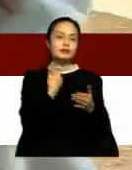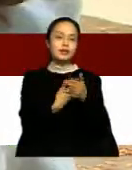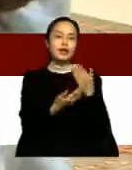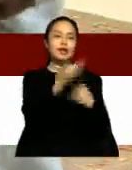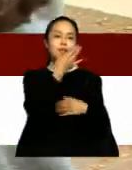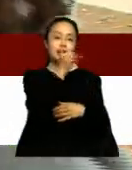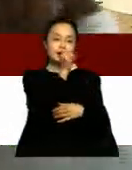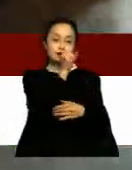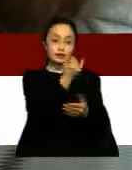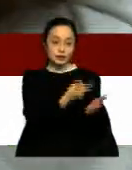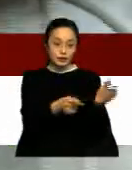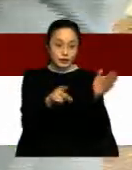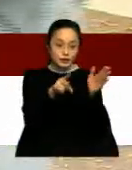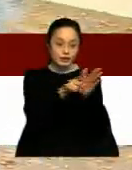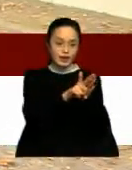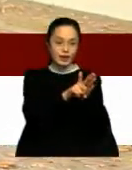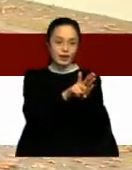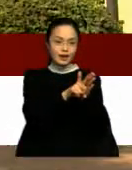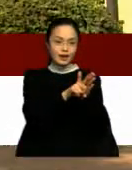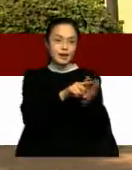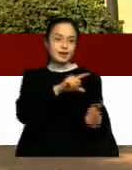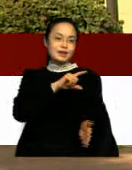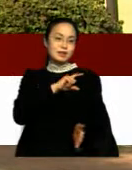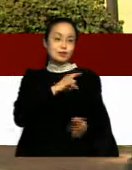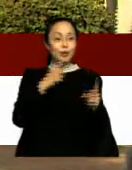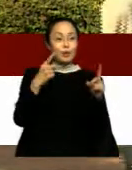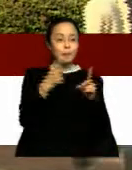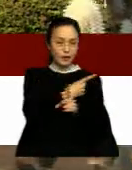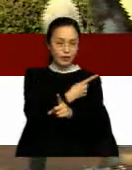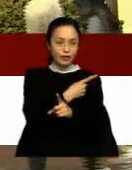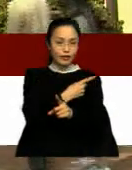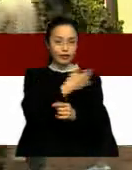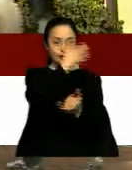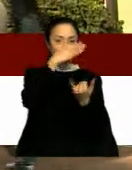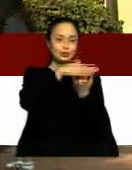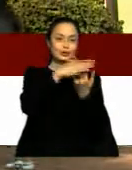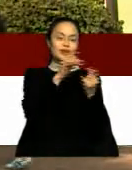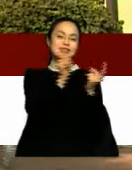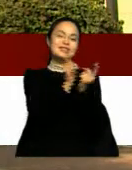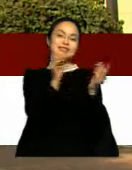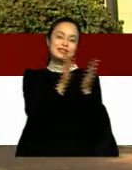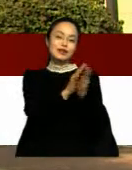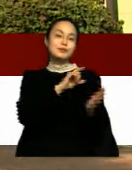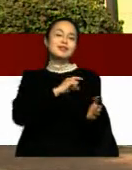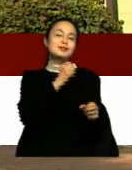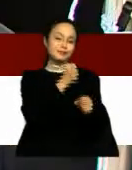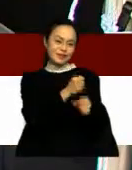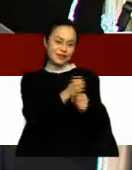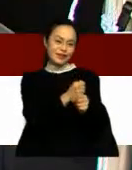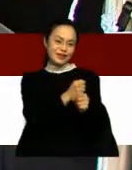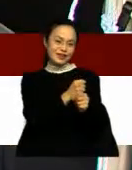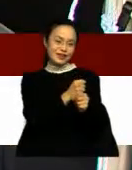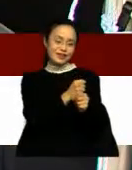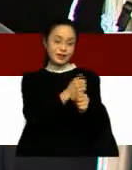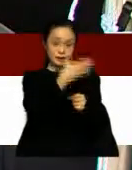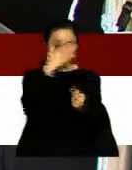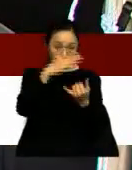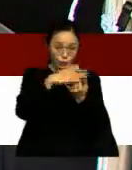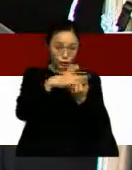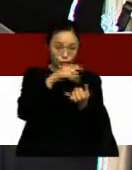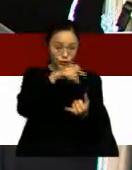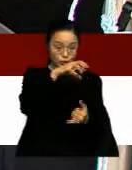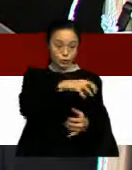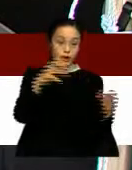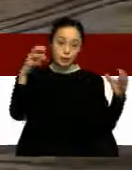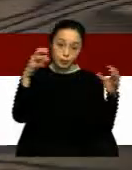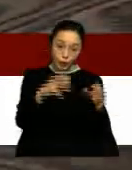그 이름도 체인지업 캠퍼스를 청소년들이 저하 겁니다 그래도 정서연 들이 그 옷의 오시면 자기의 꿈을